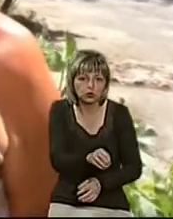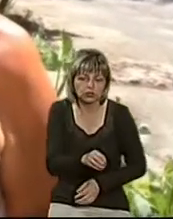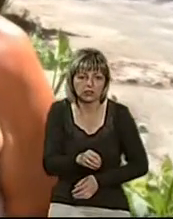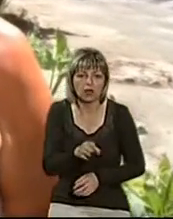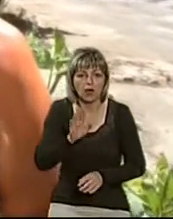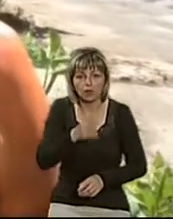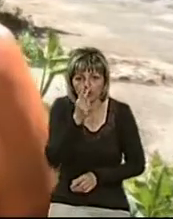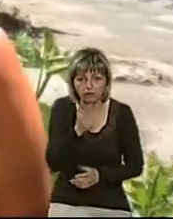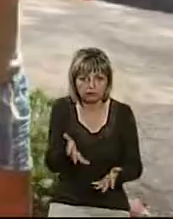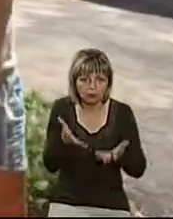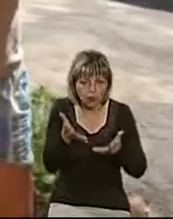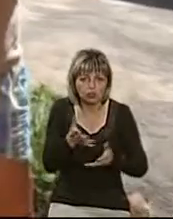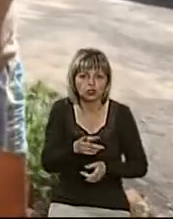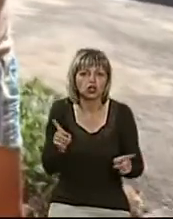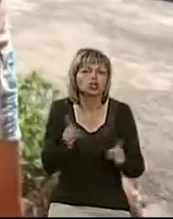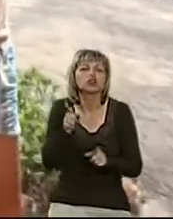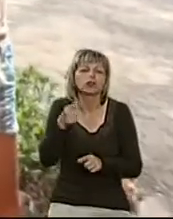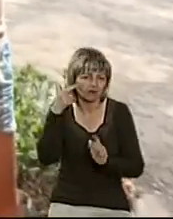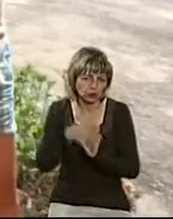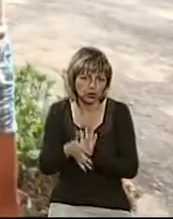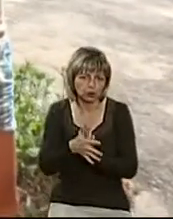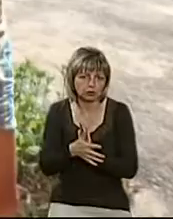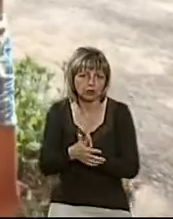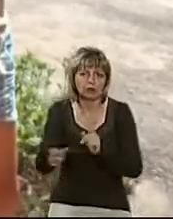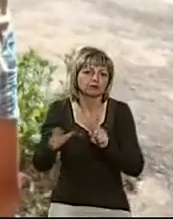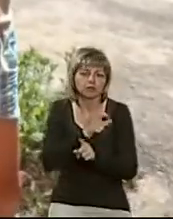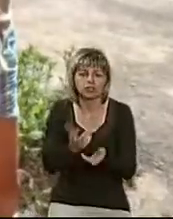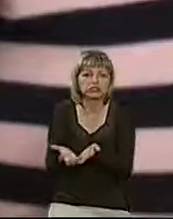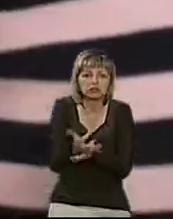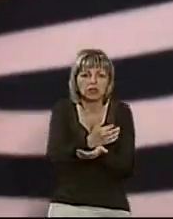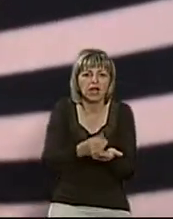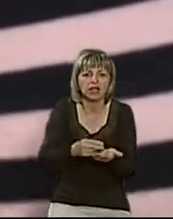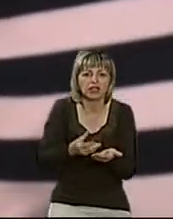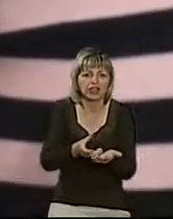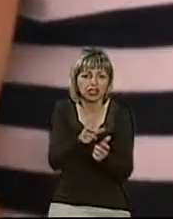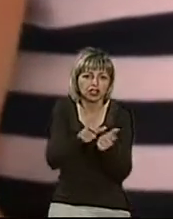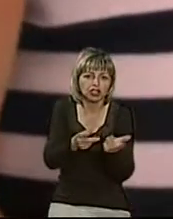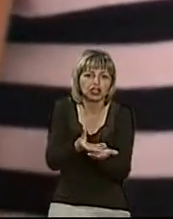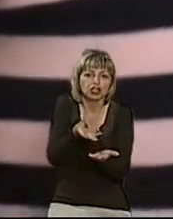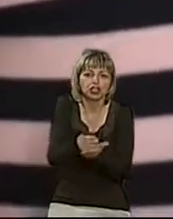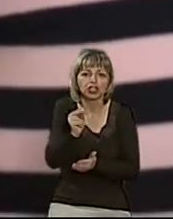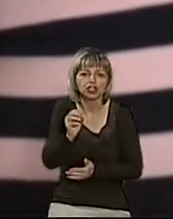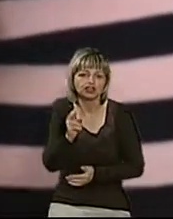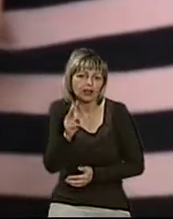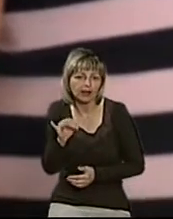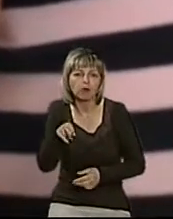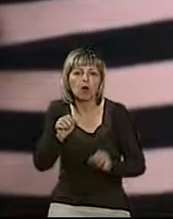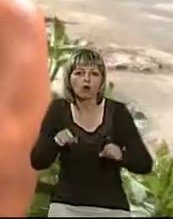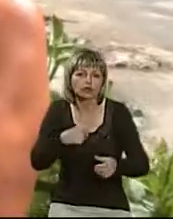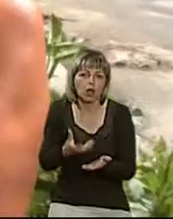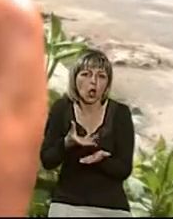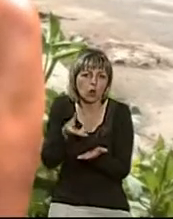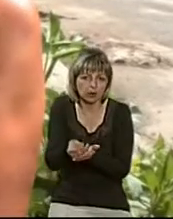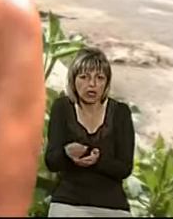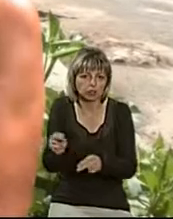Потім вже побачили. Що вони там розуміють? Збирайте чеки. Ми вам, типу, по можливості оплатимо лікування.